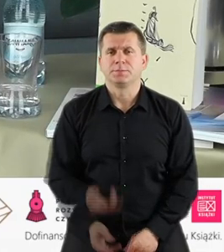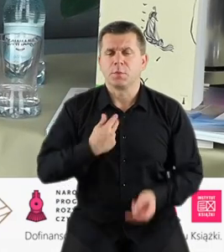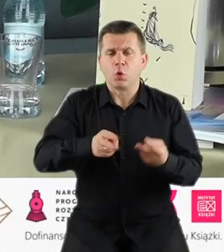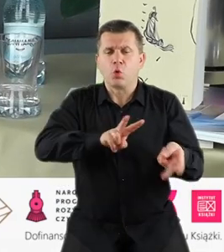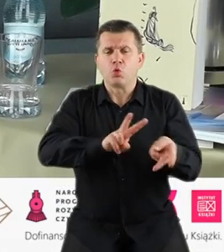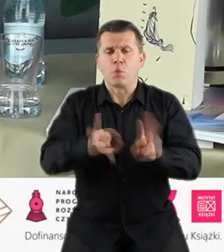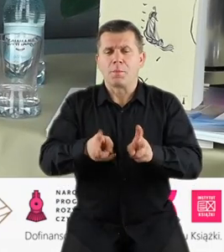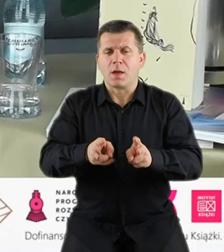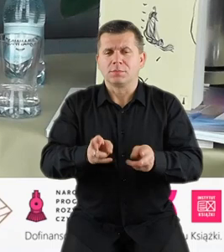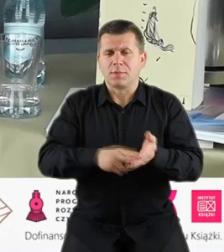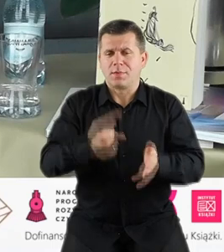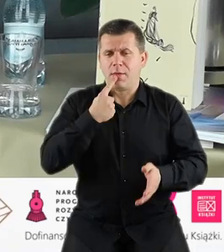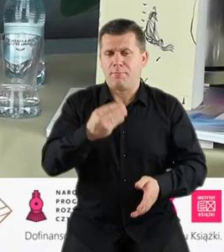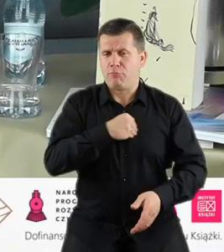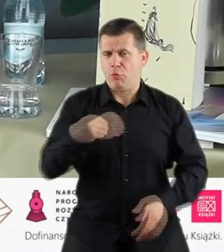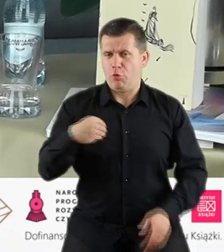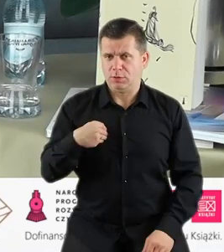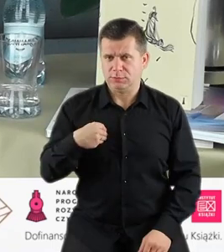tłumaczonych na język polski.